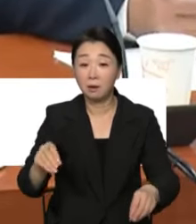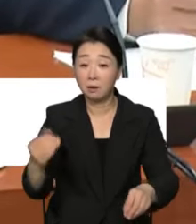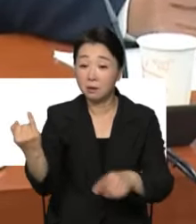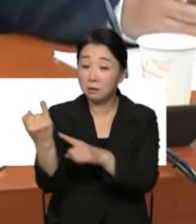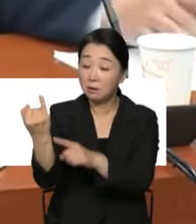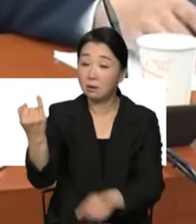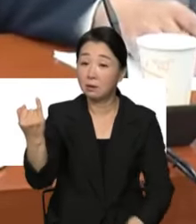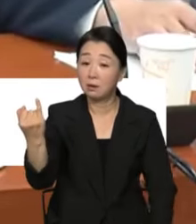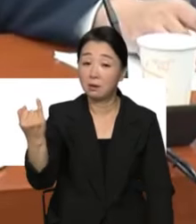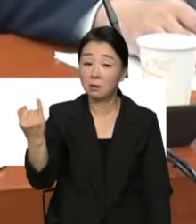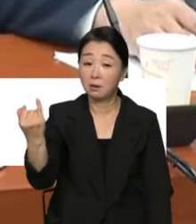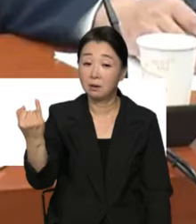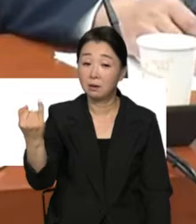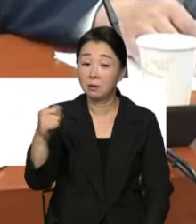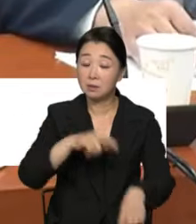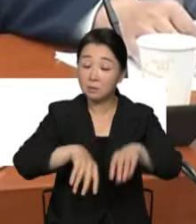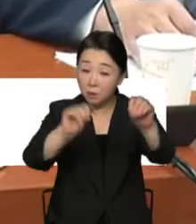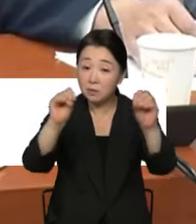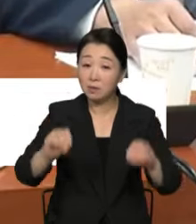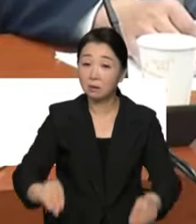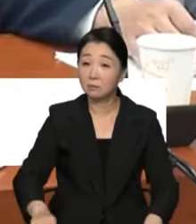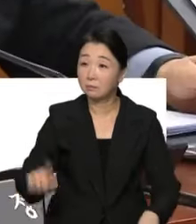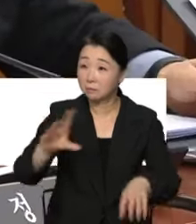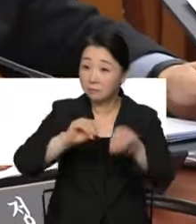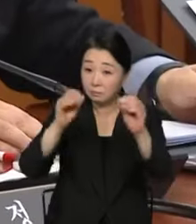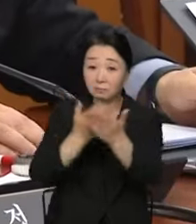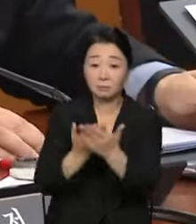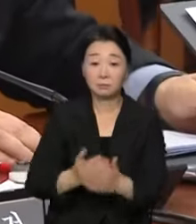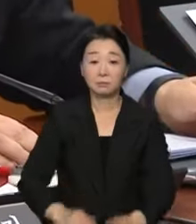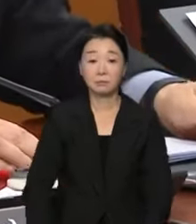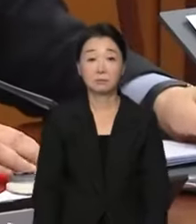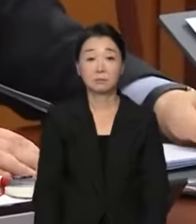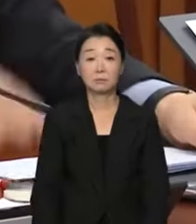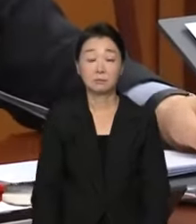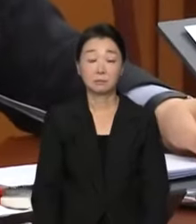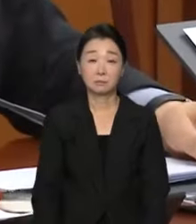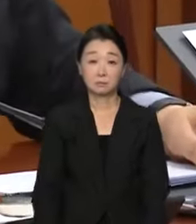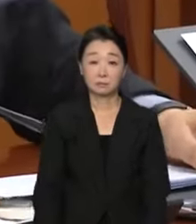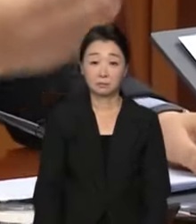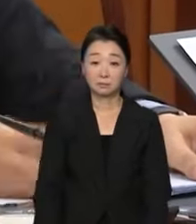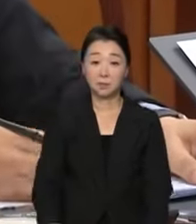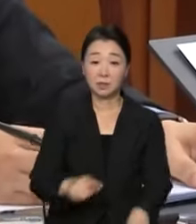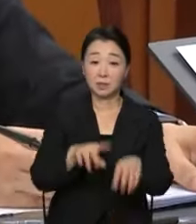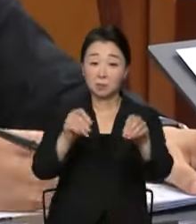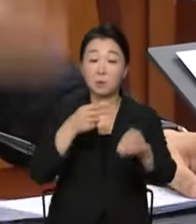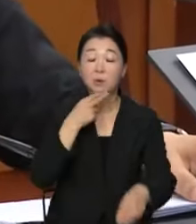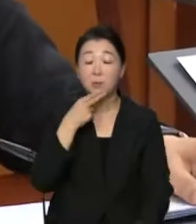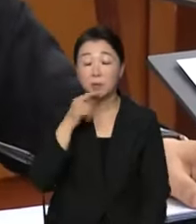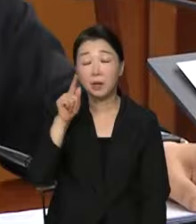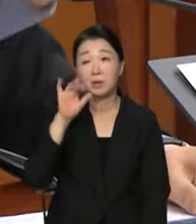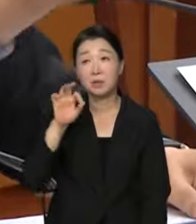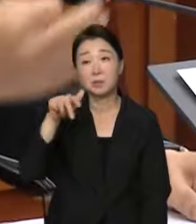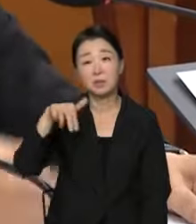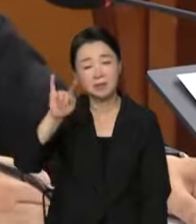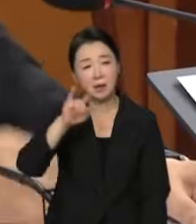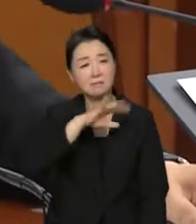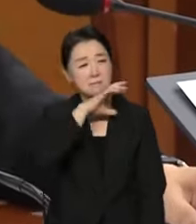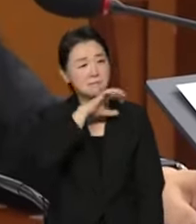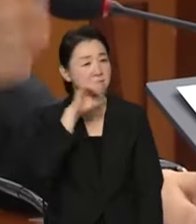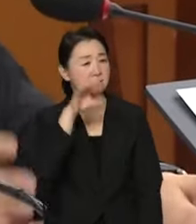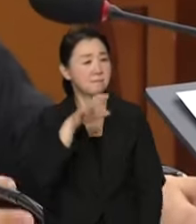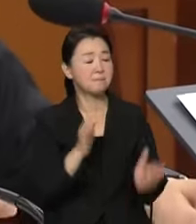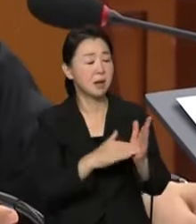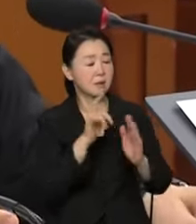김건희 여사에게 자 시간 멈춰주세요. 서 의원이 멈추지 않자 임의자 국민의힘 의원이 항의했고